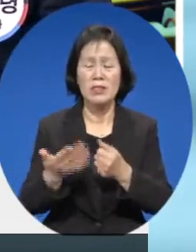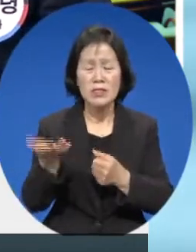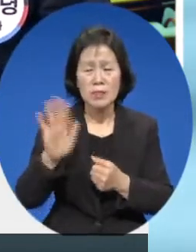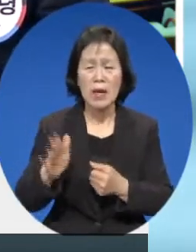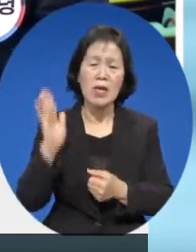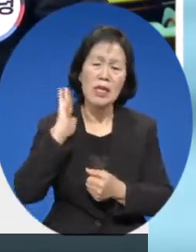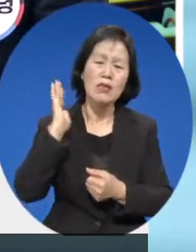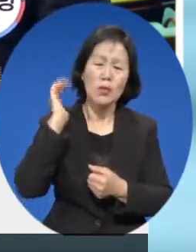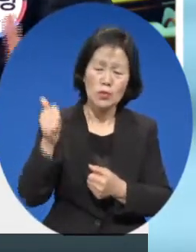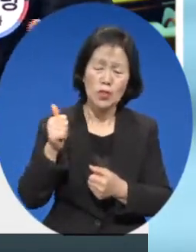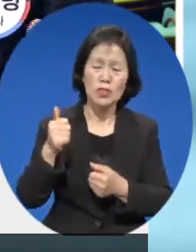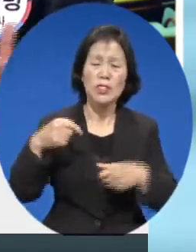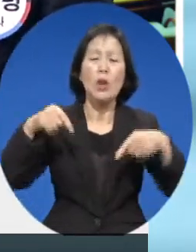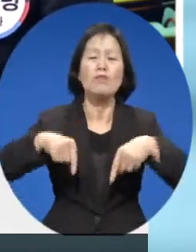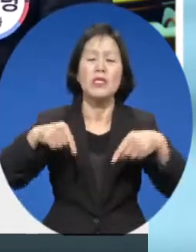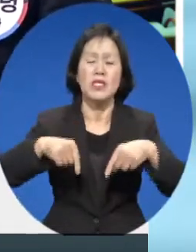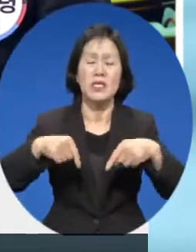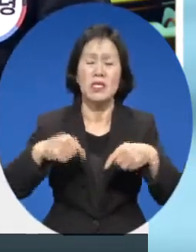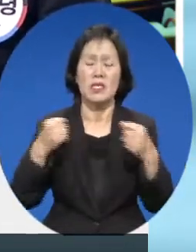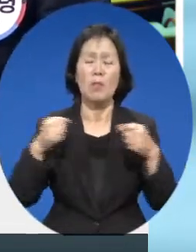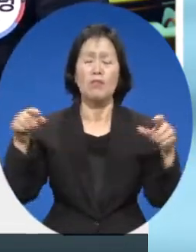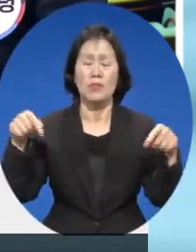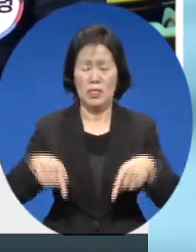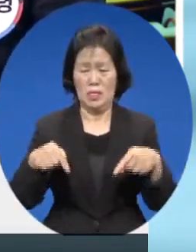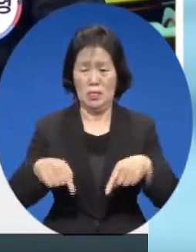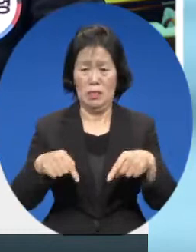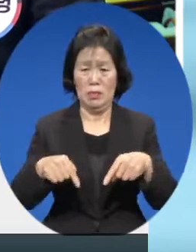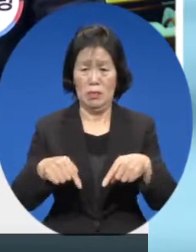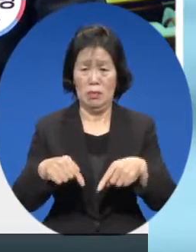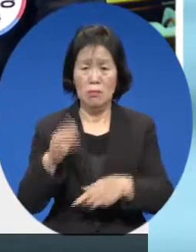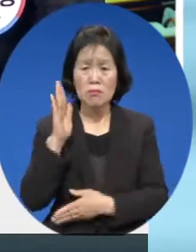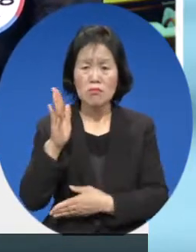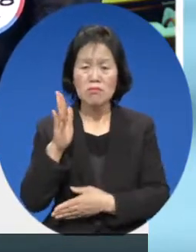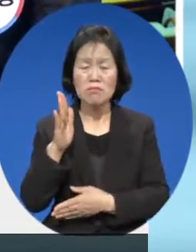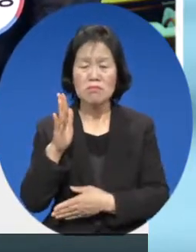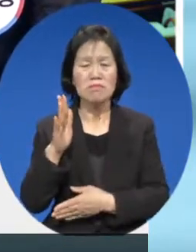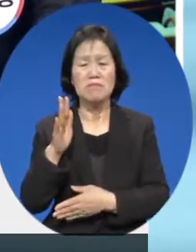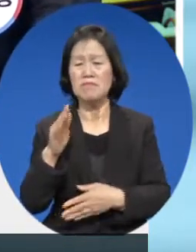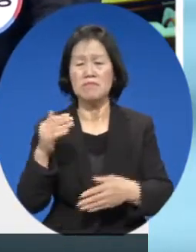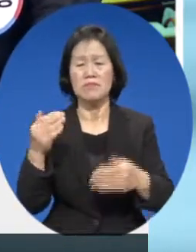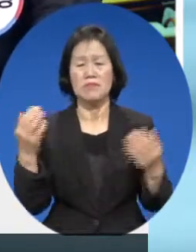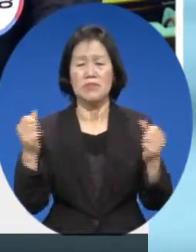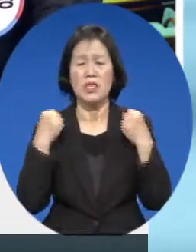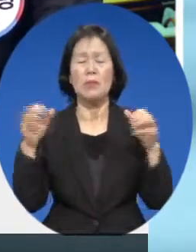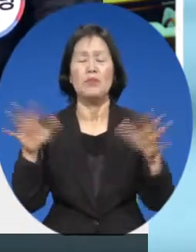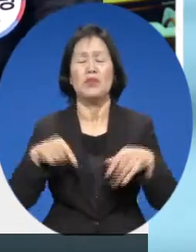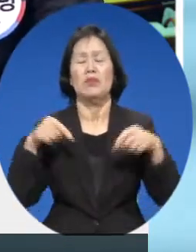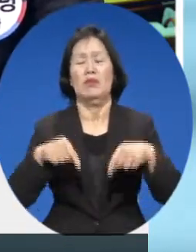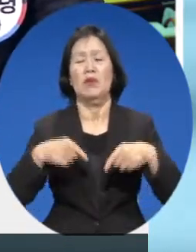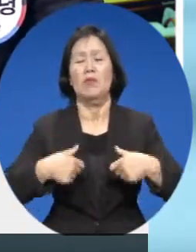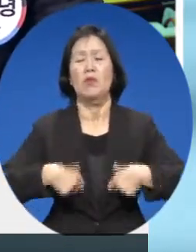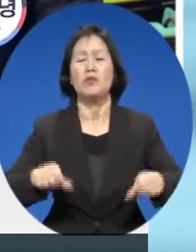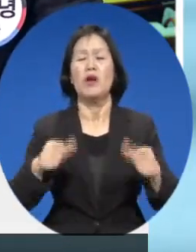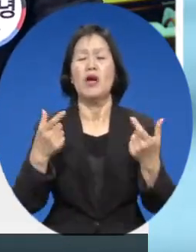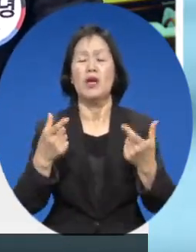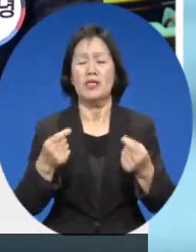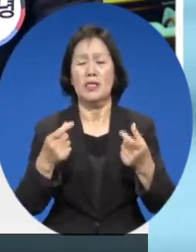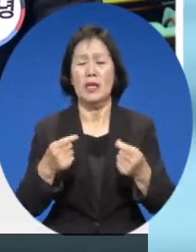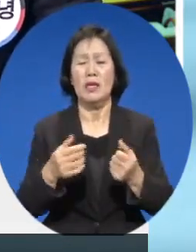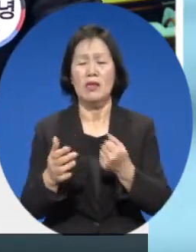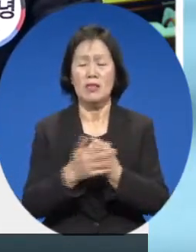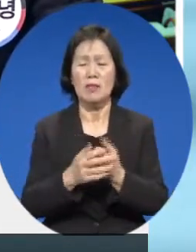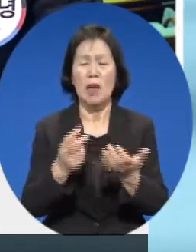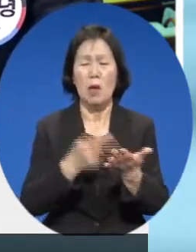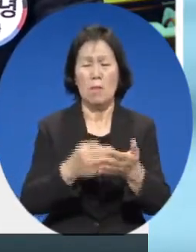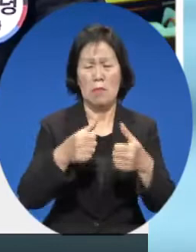도협 출 얘기하지만 더 이상 이것은 협 칠하는 것을 포기하는 선언이다 결국 결크 그 어떻게 보면 이번에 대해서 헌법학